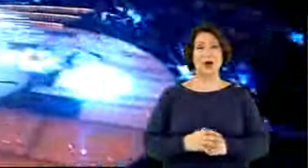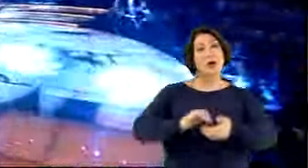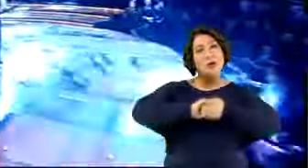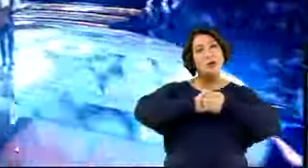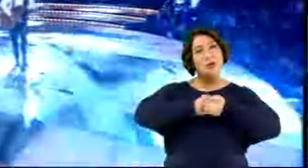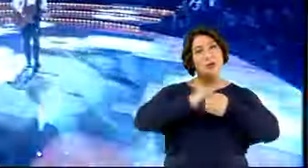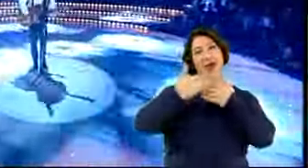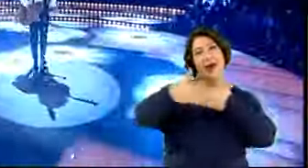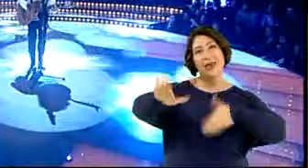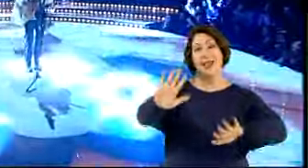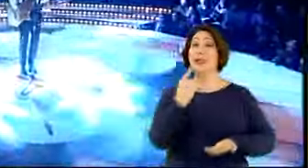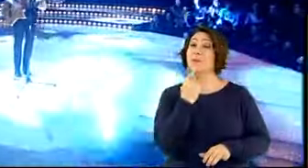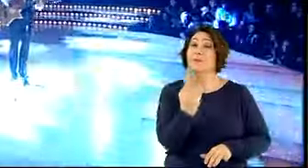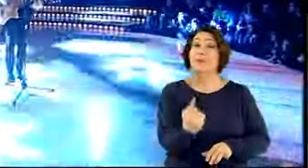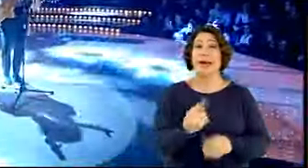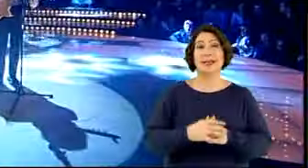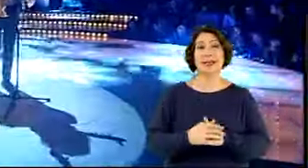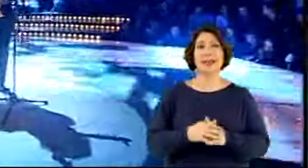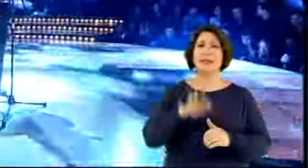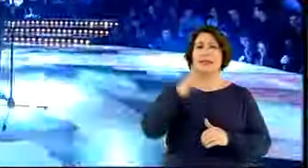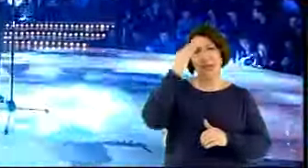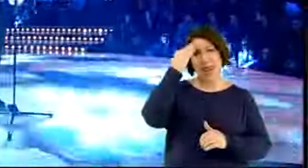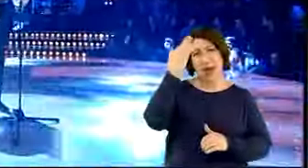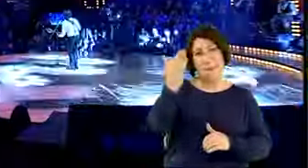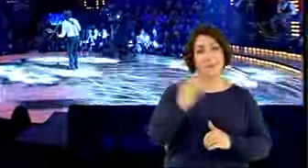karşılaşırmışız, dostça ayrılalım belki